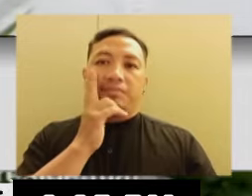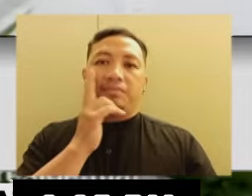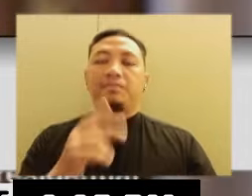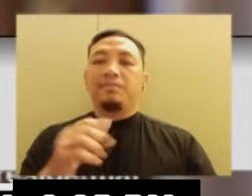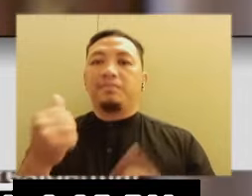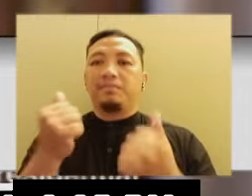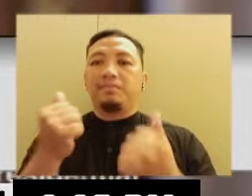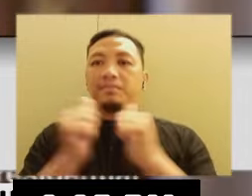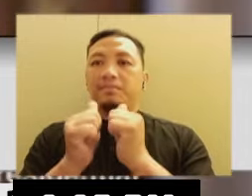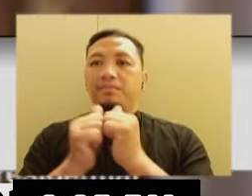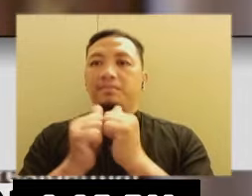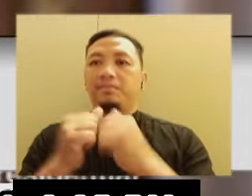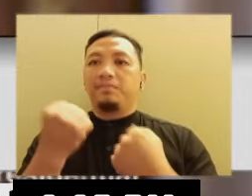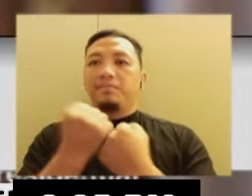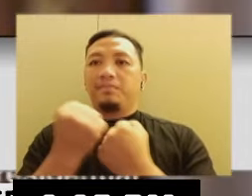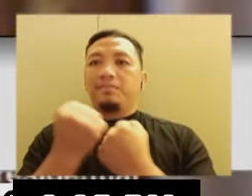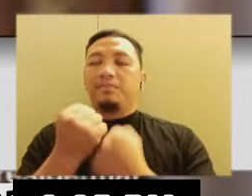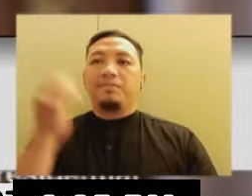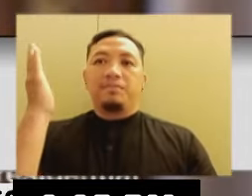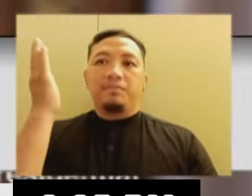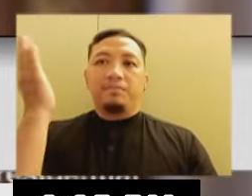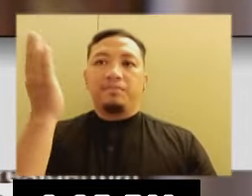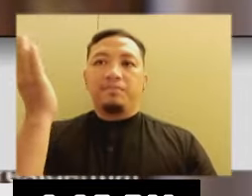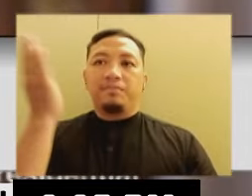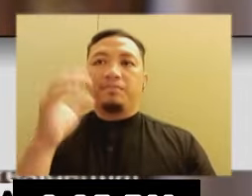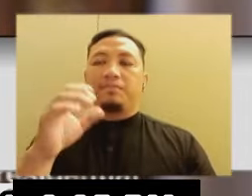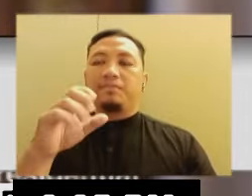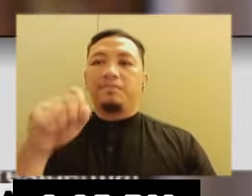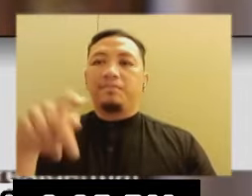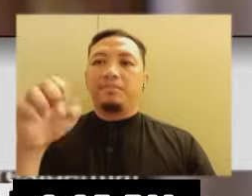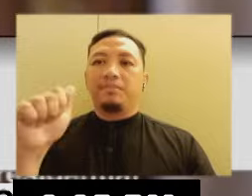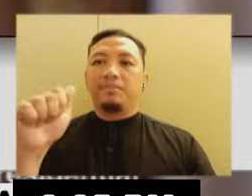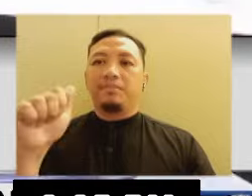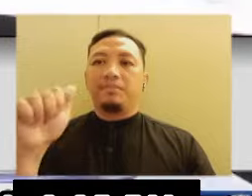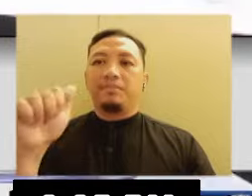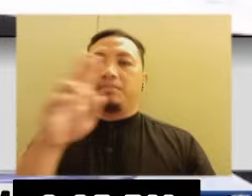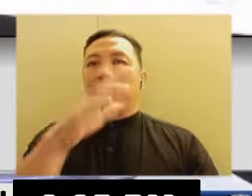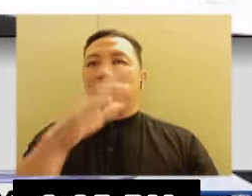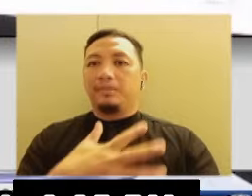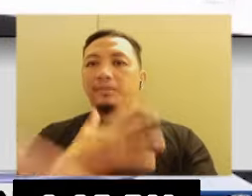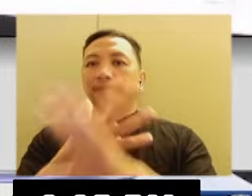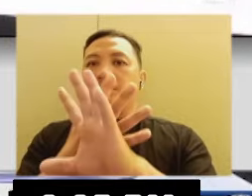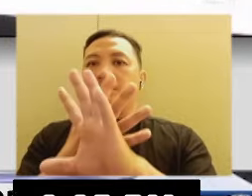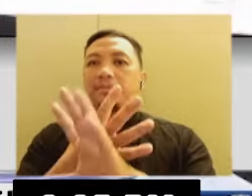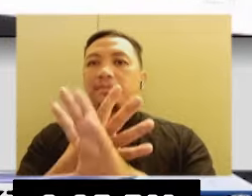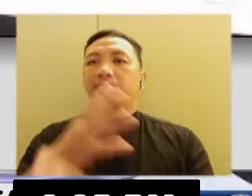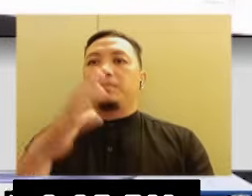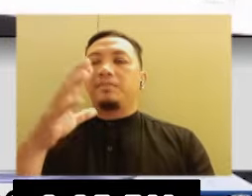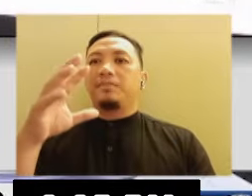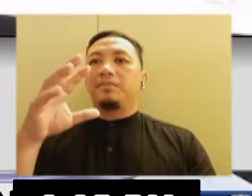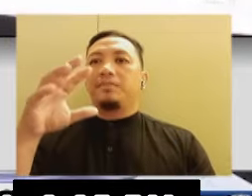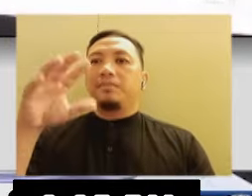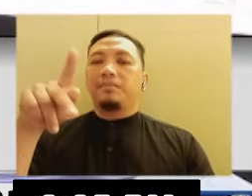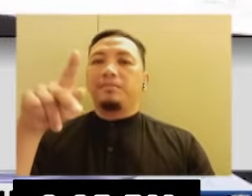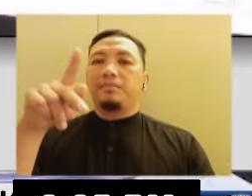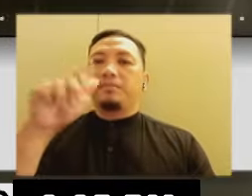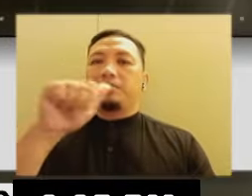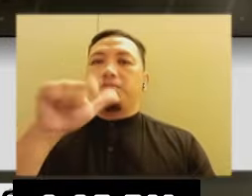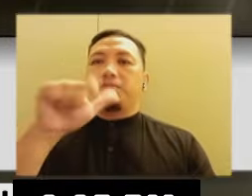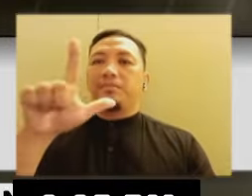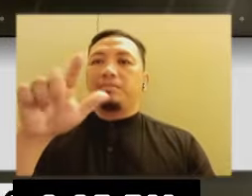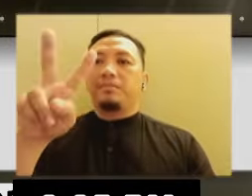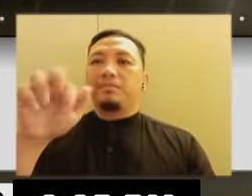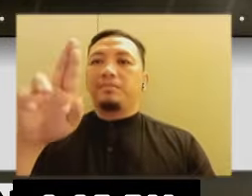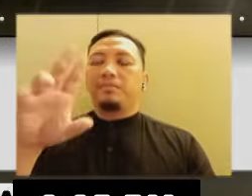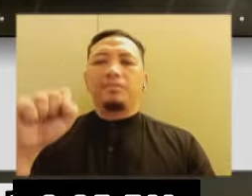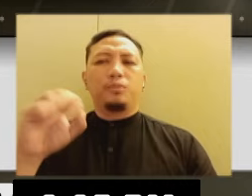dating Speaker at Davao del Norte 1st District Representative Pantaleon Alvarez, wala namang bago sa pagharap ni Trillanes sa Quadcom.